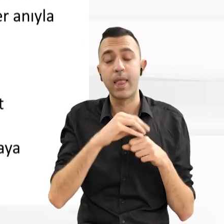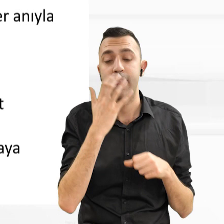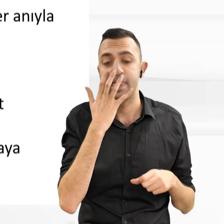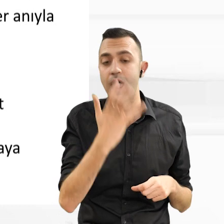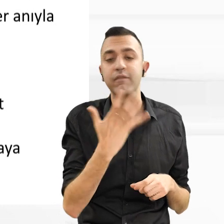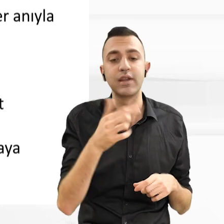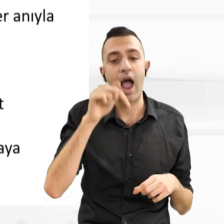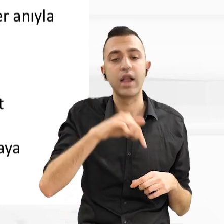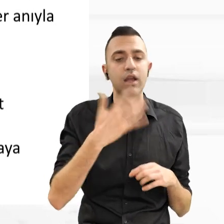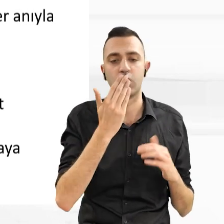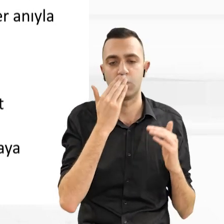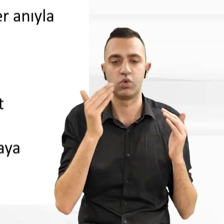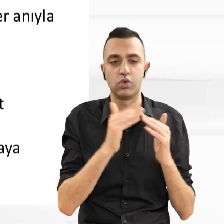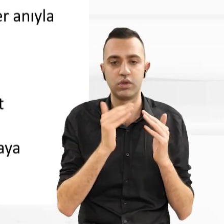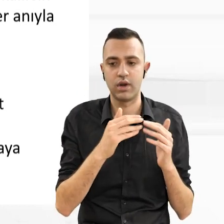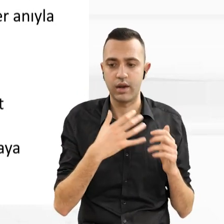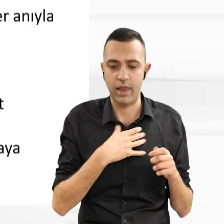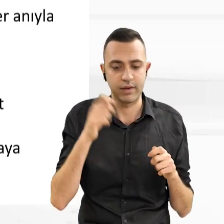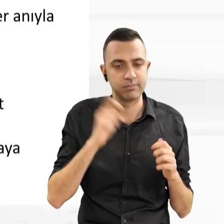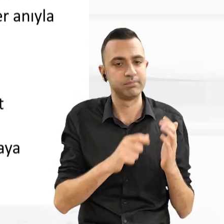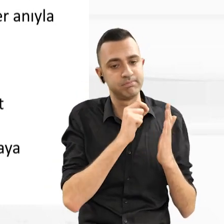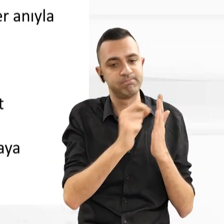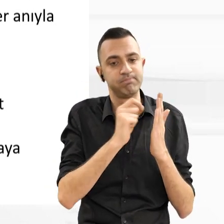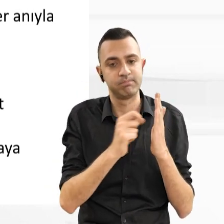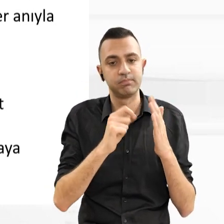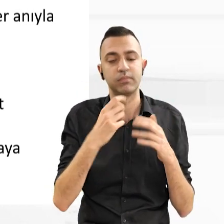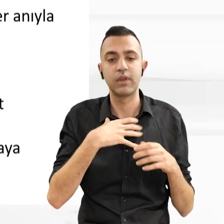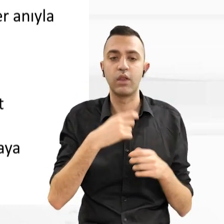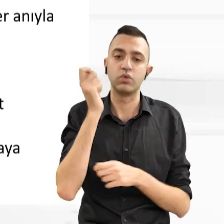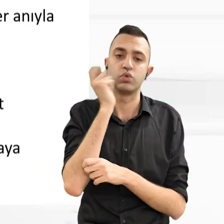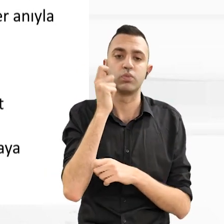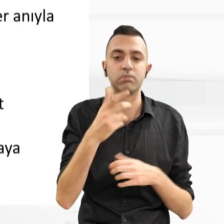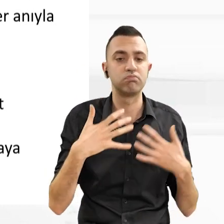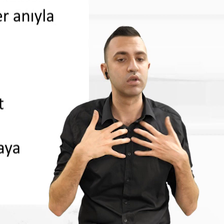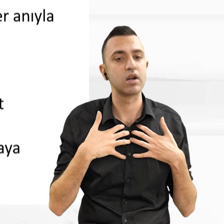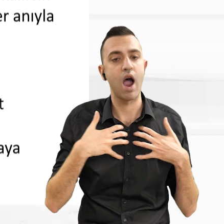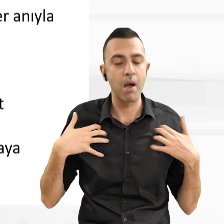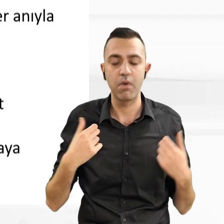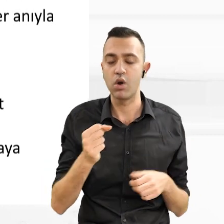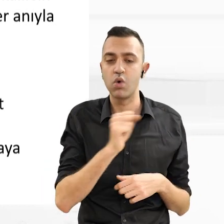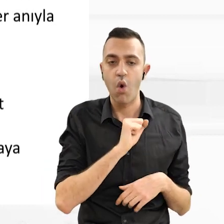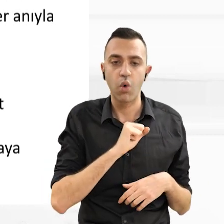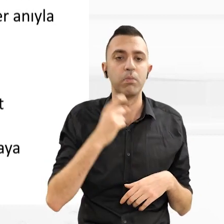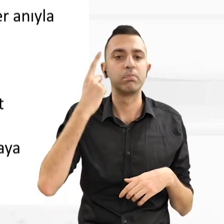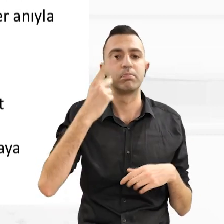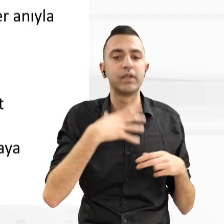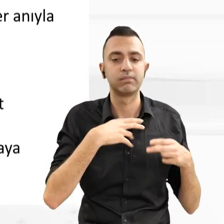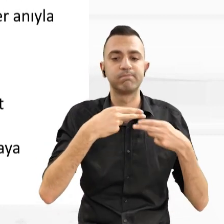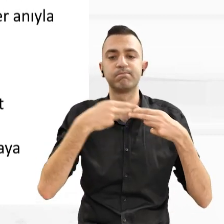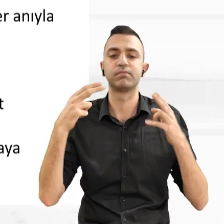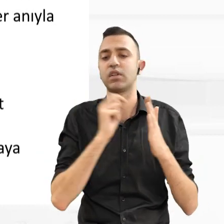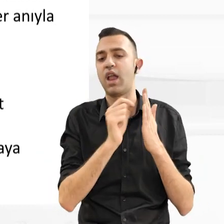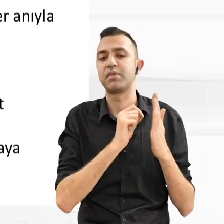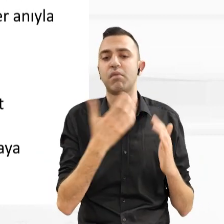Aşağıdakilerin hangisi olabilir yaratıcı yazarlık seminerine katılan bir öğrenciden kahramanın yaşadığı korkuyu konu alan bir öykü yazması